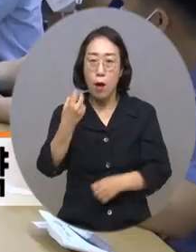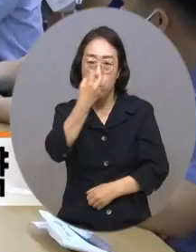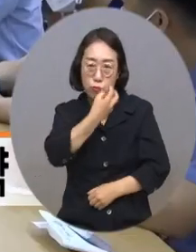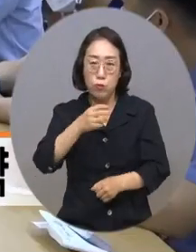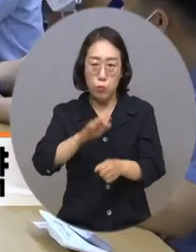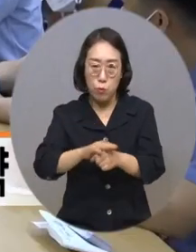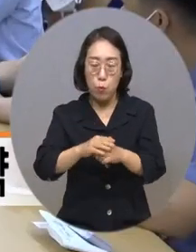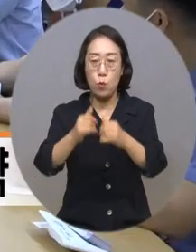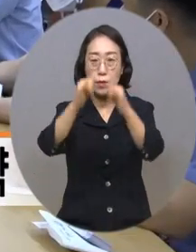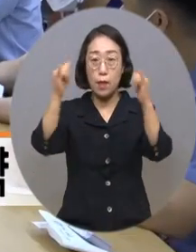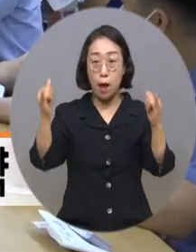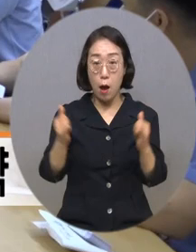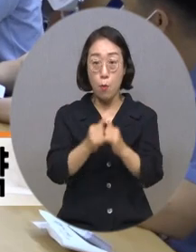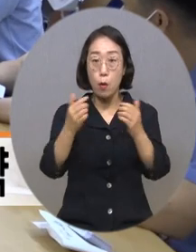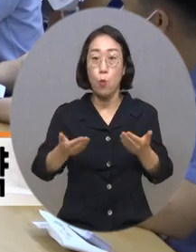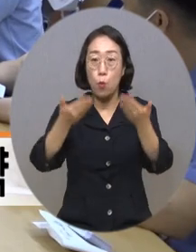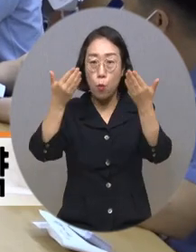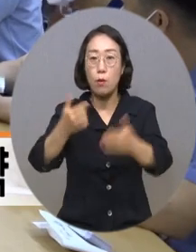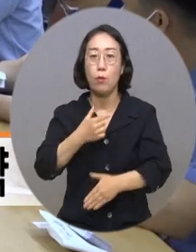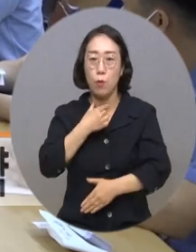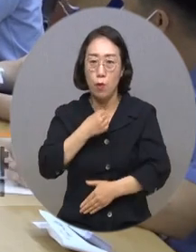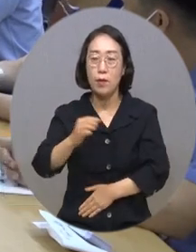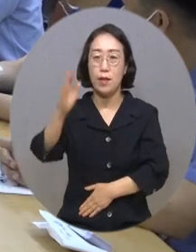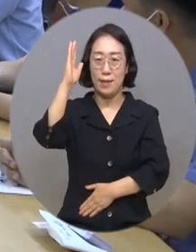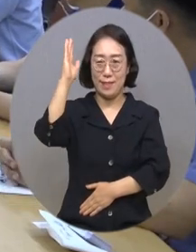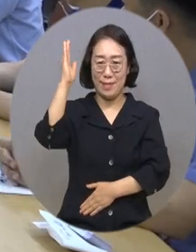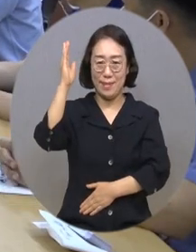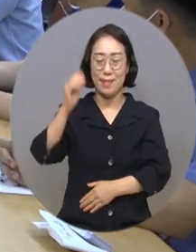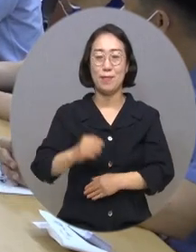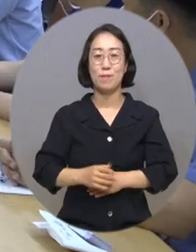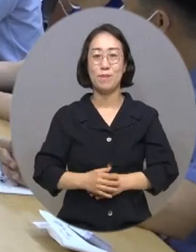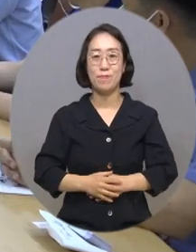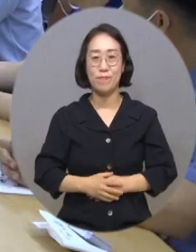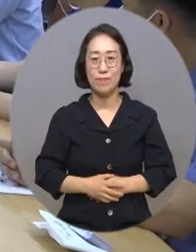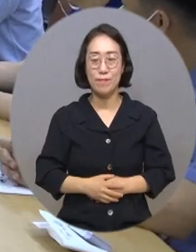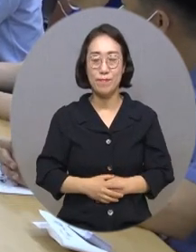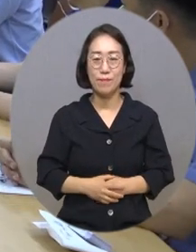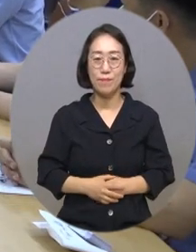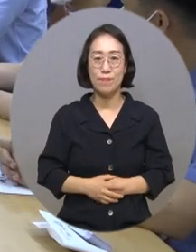사회에 공헌할 수 있길 기대한다고 밝혔습니다. 복지TV 경기방송 정우선입니다.